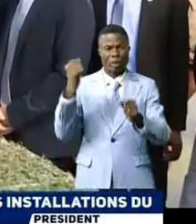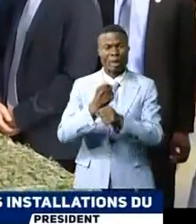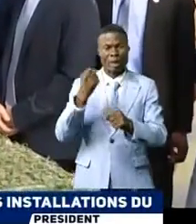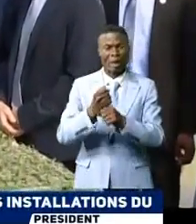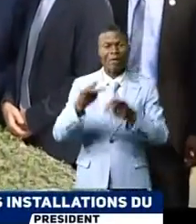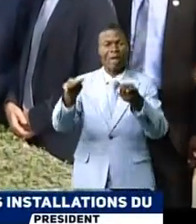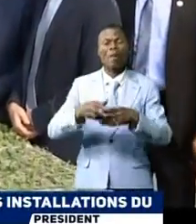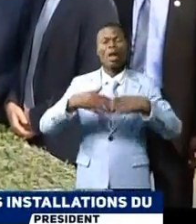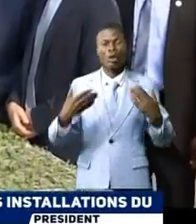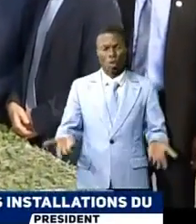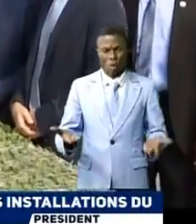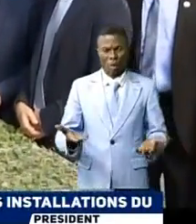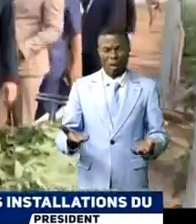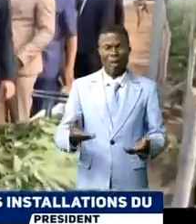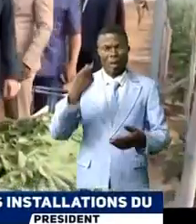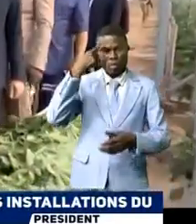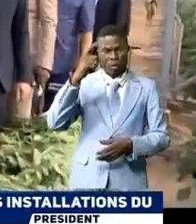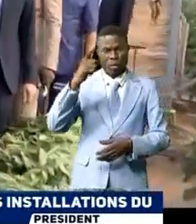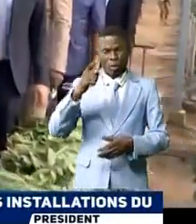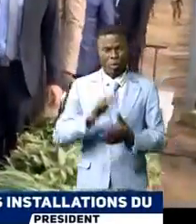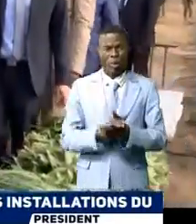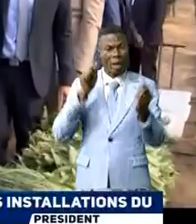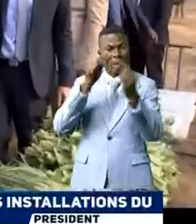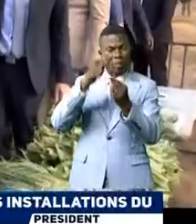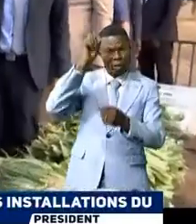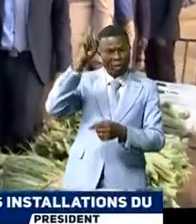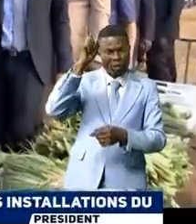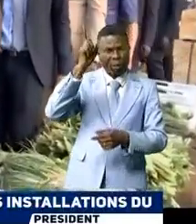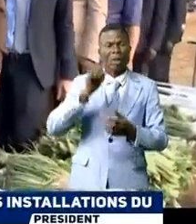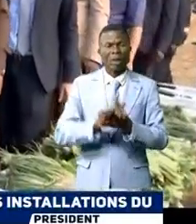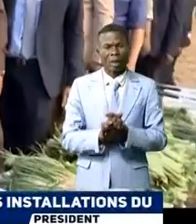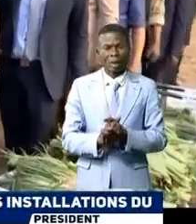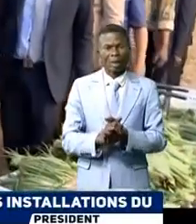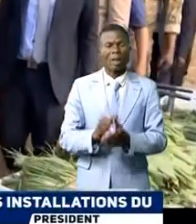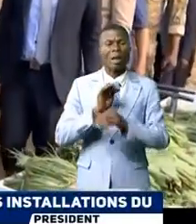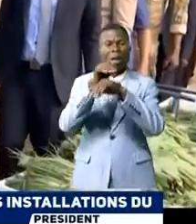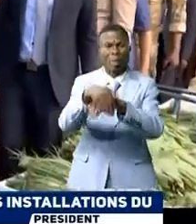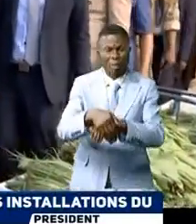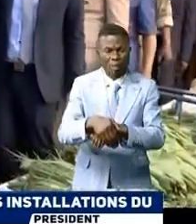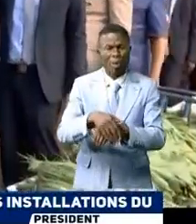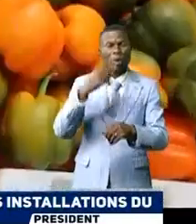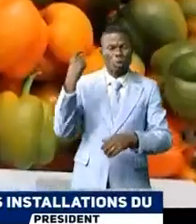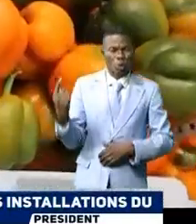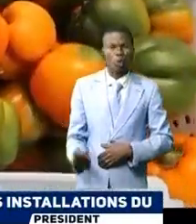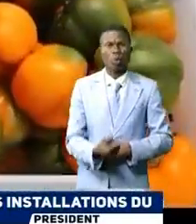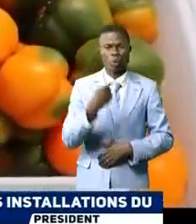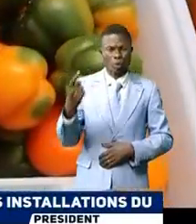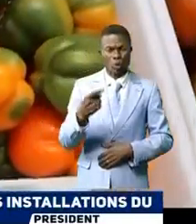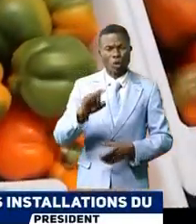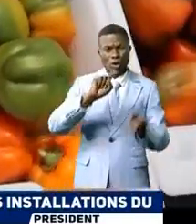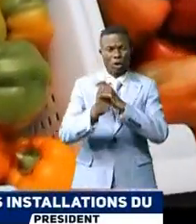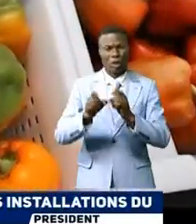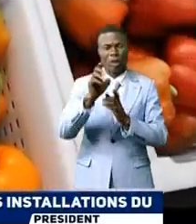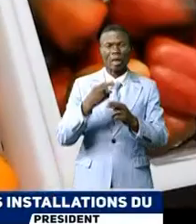de cette méga-infrastructure qui a pour vocation première de contribuer substantiellement à améliorer